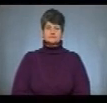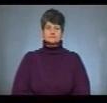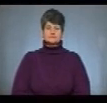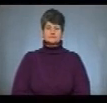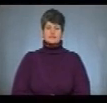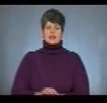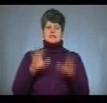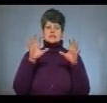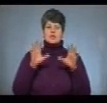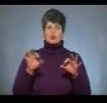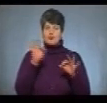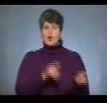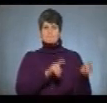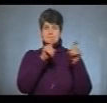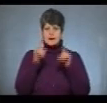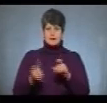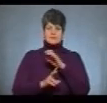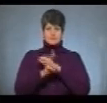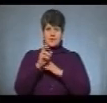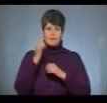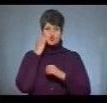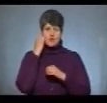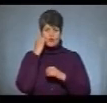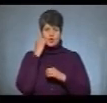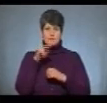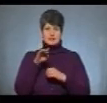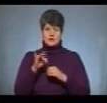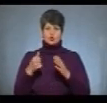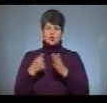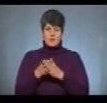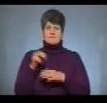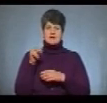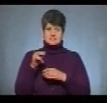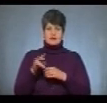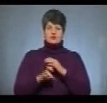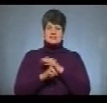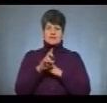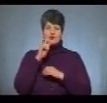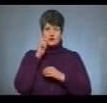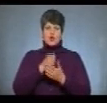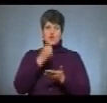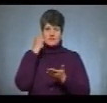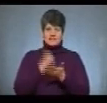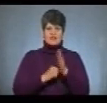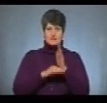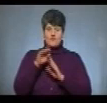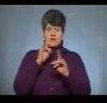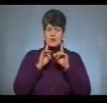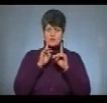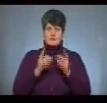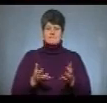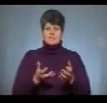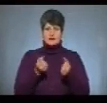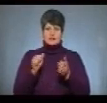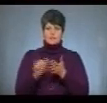Закон про перехід храмів Православної церкви Московського патріархату до Православної церкви України ухвалила Верховна Рада. Підтримали